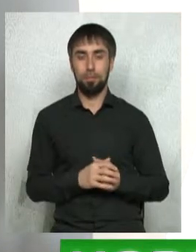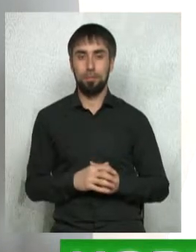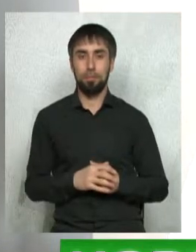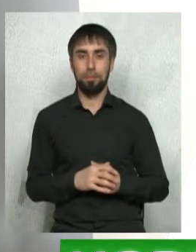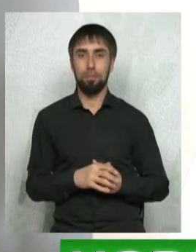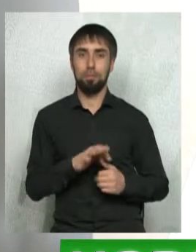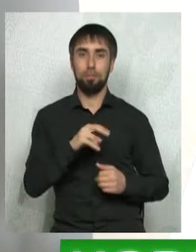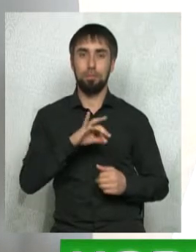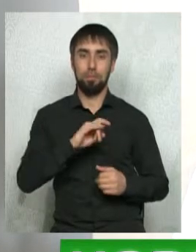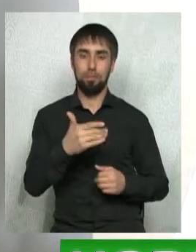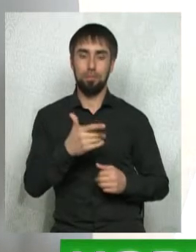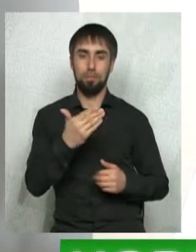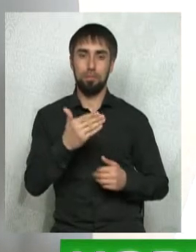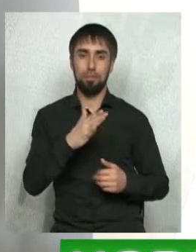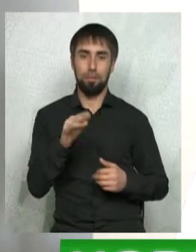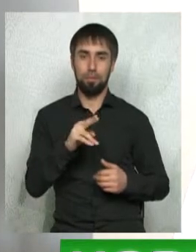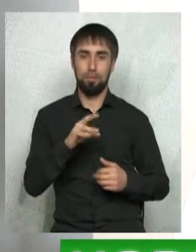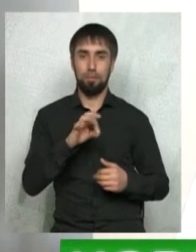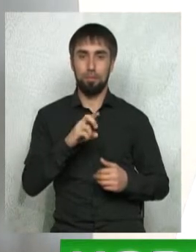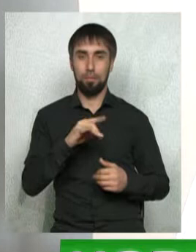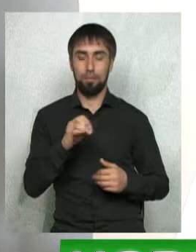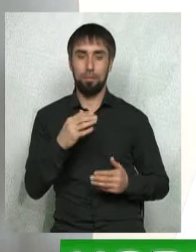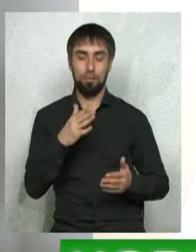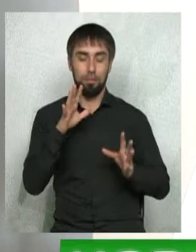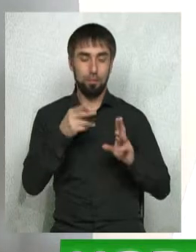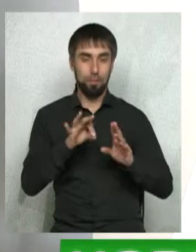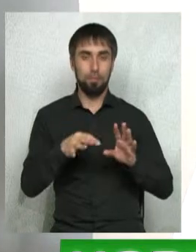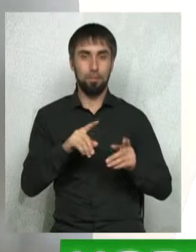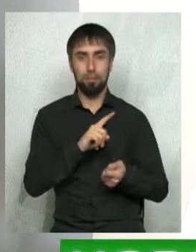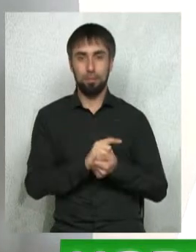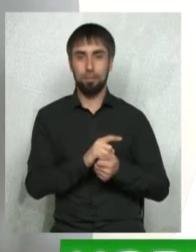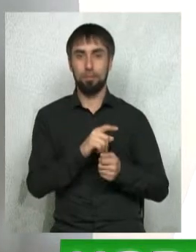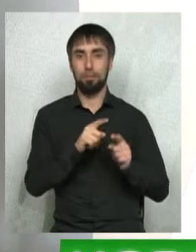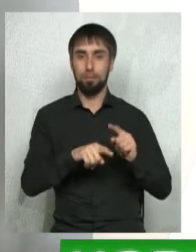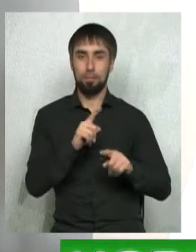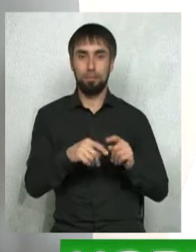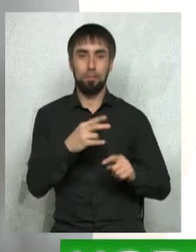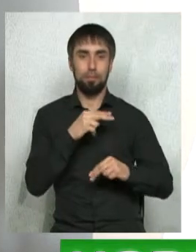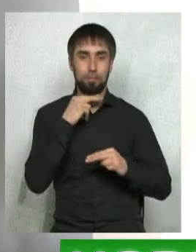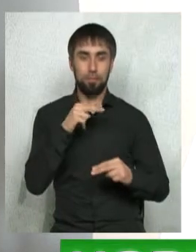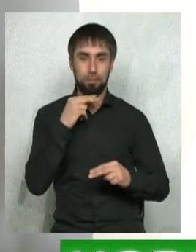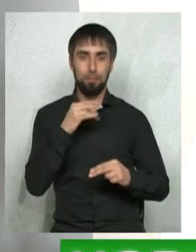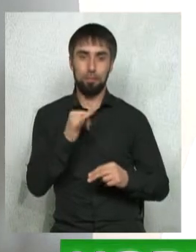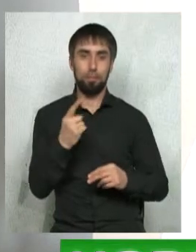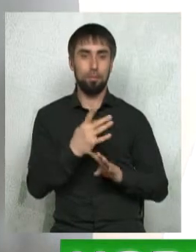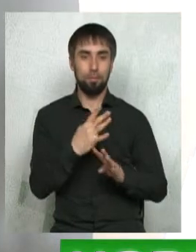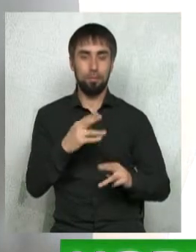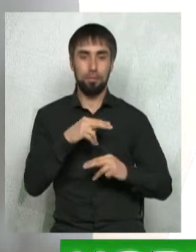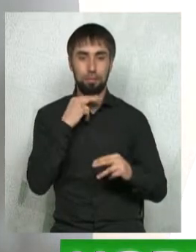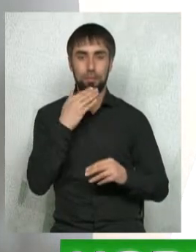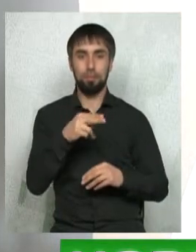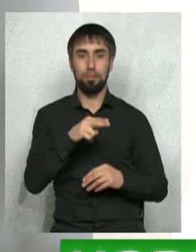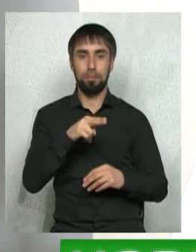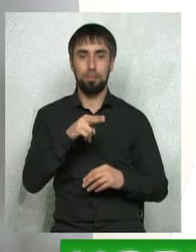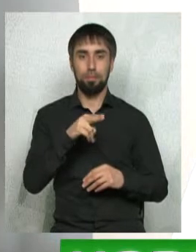ну, опухолевидных образований, вот все это обязательно родителям нужно на это обращать внимание и в первую очередь обращаться к своему